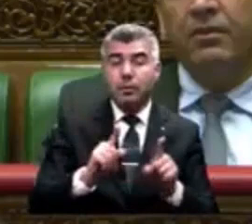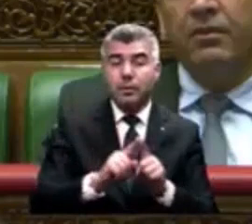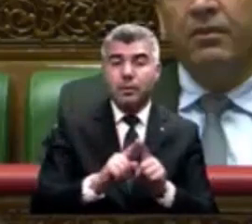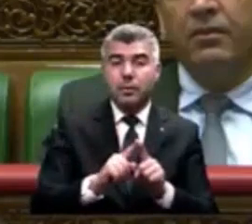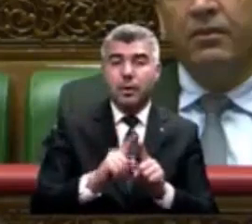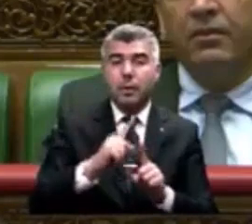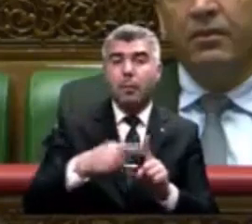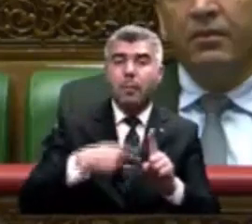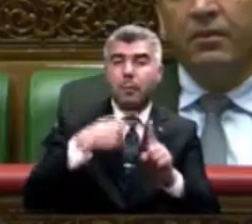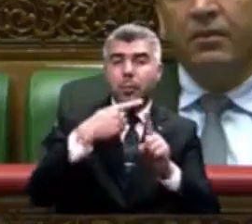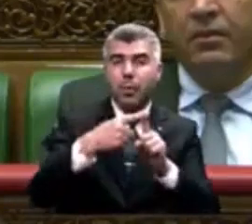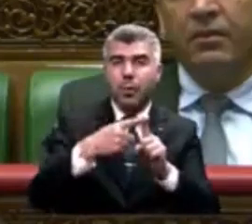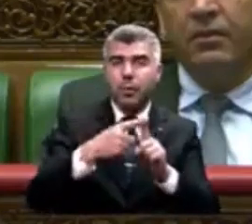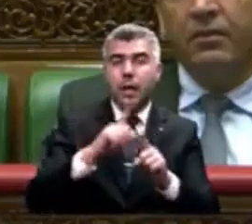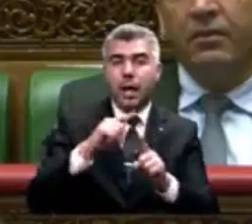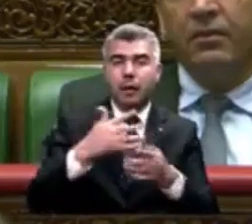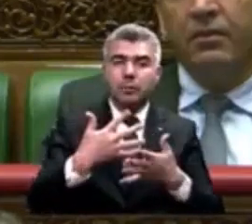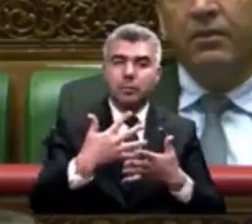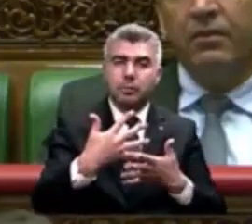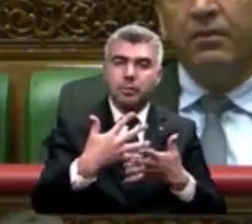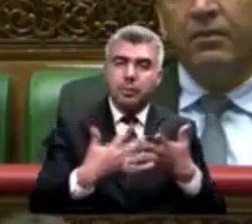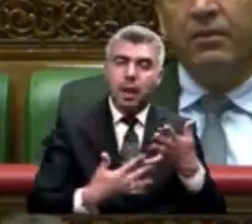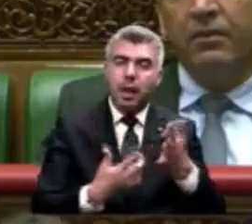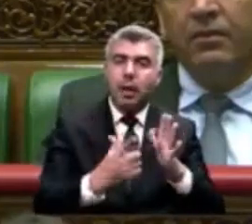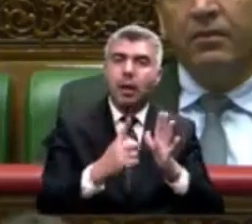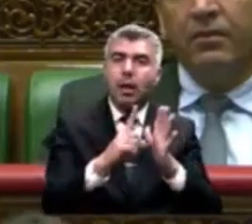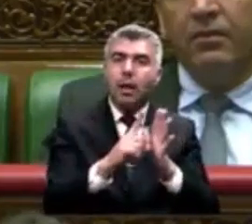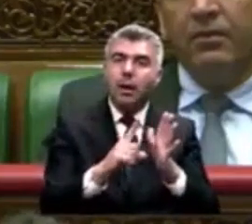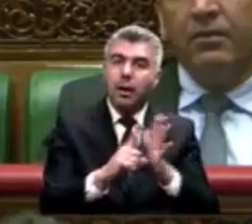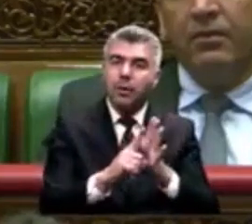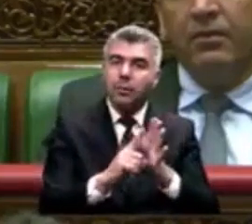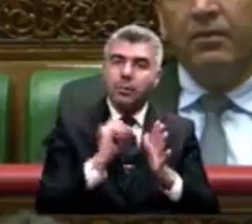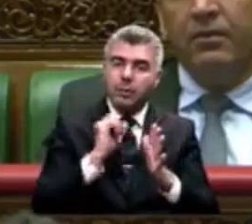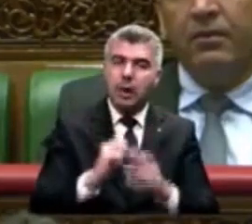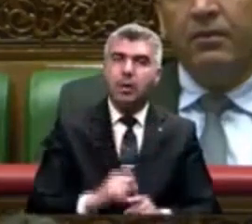عليهم من خلال بعض المواد، فرضتوا عليهم أنهم